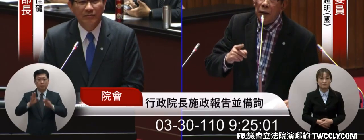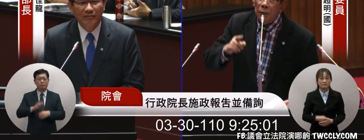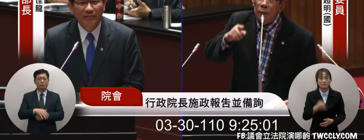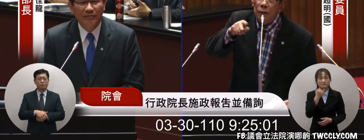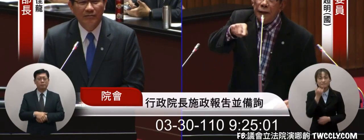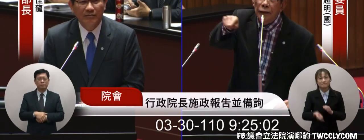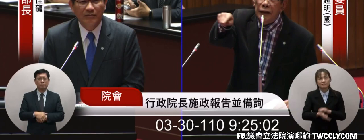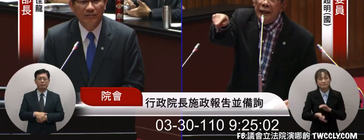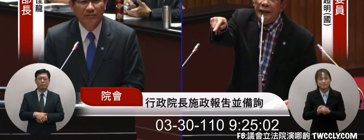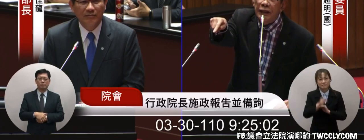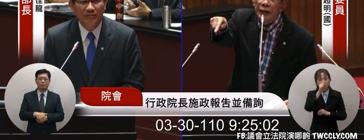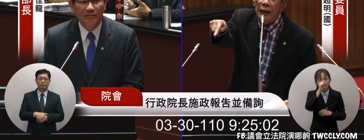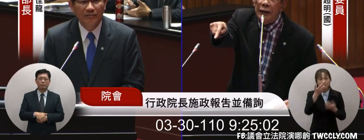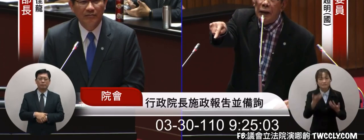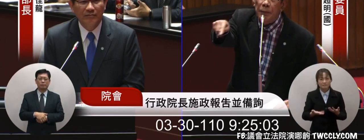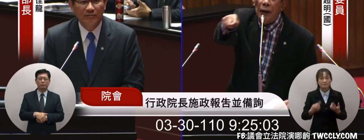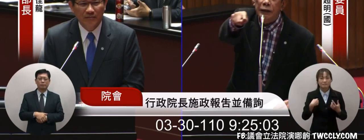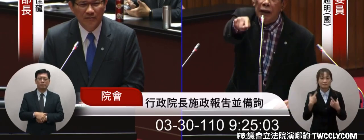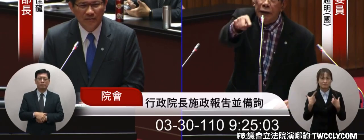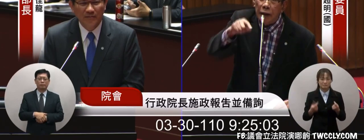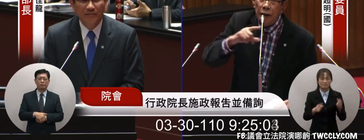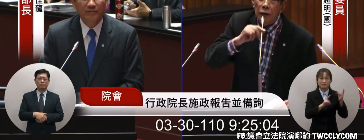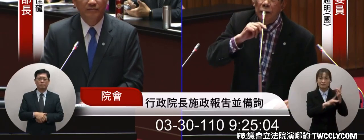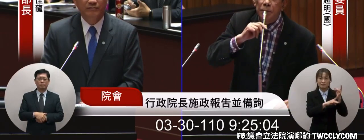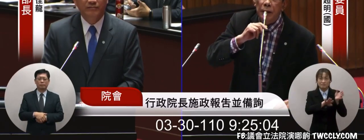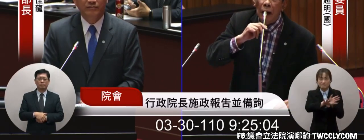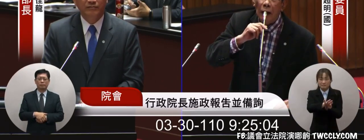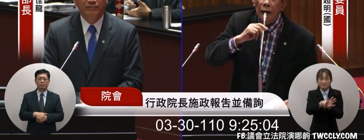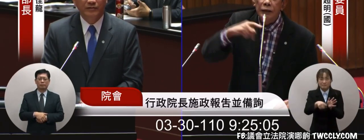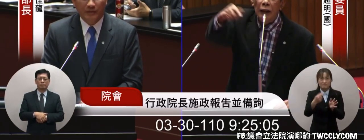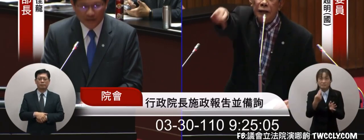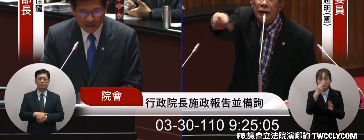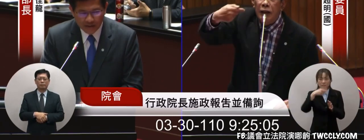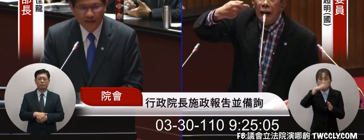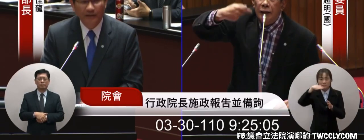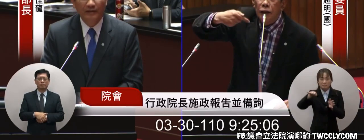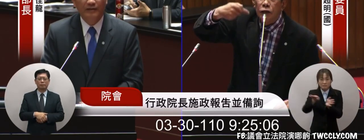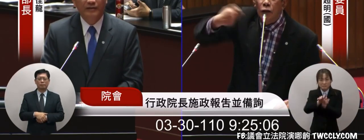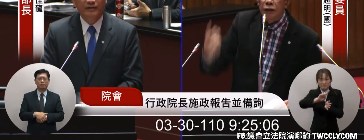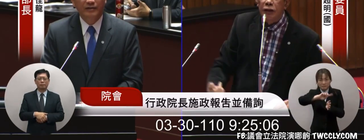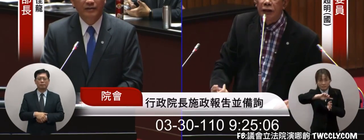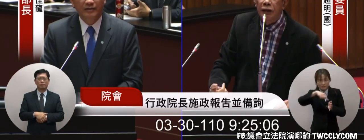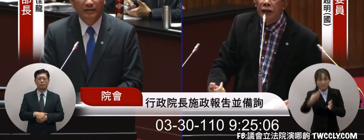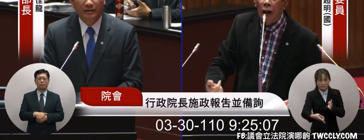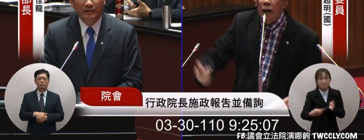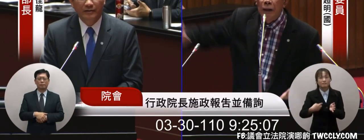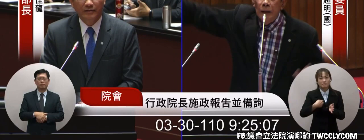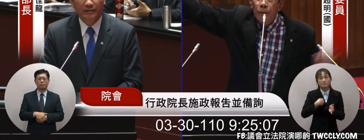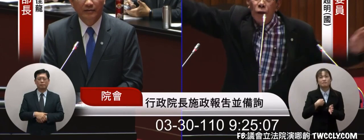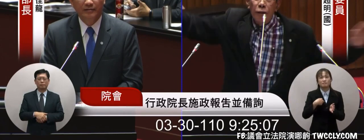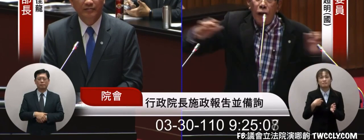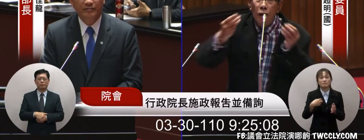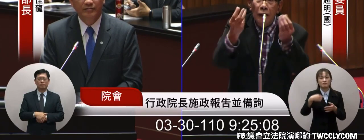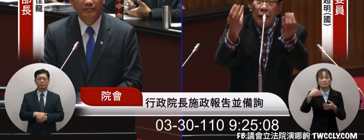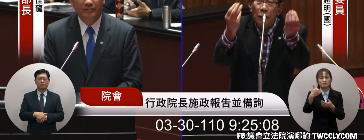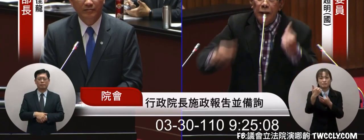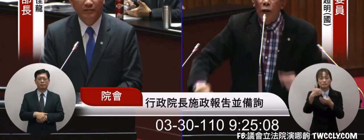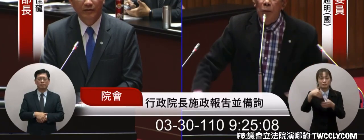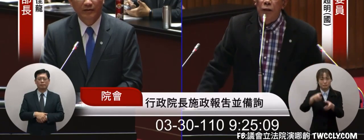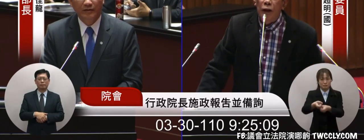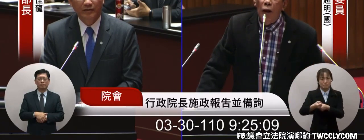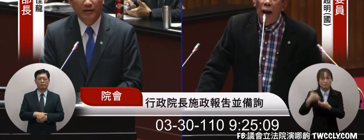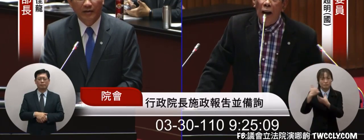好嗎我剛才在新爭街邊香山的隔壁香山下來就是我的省區都通了